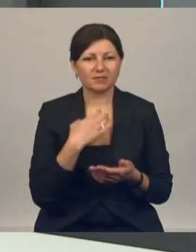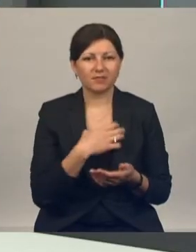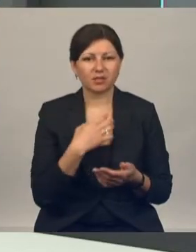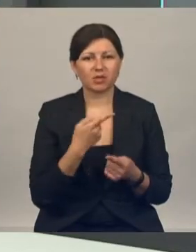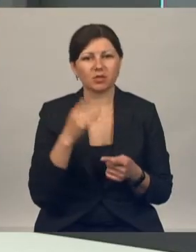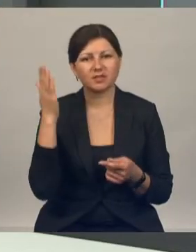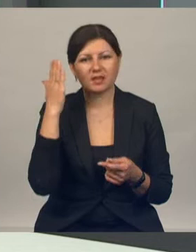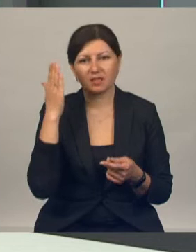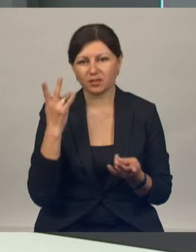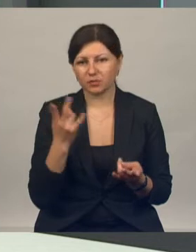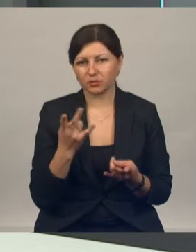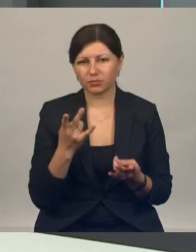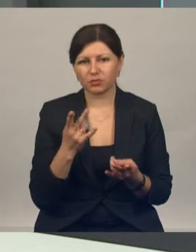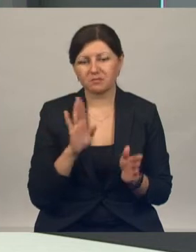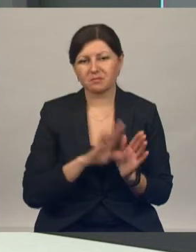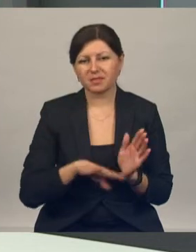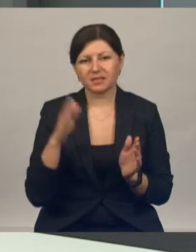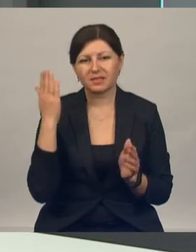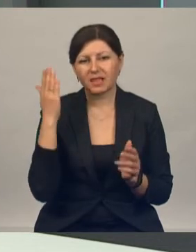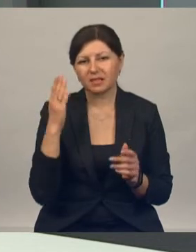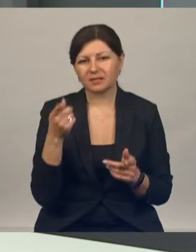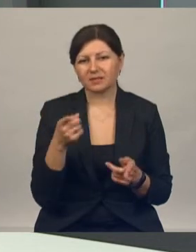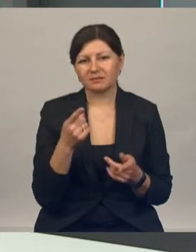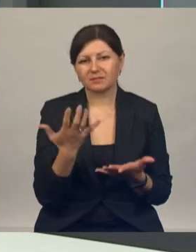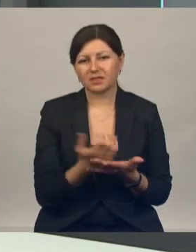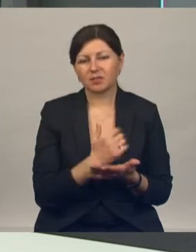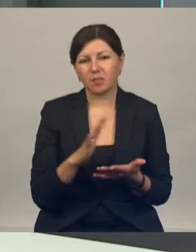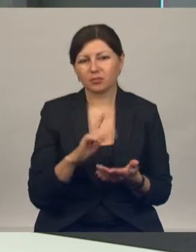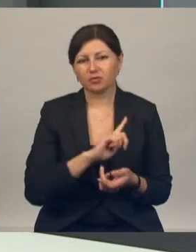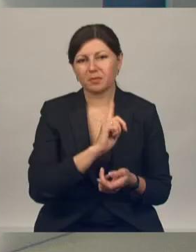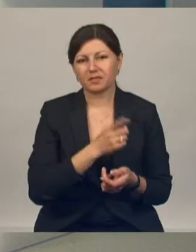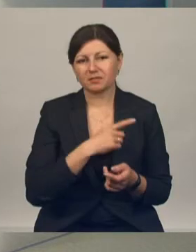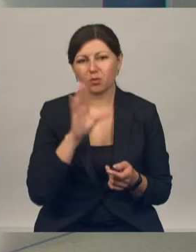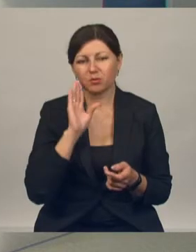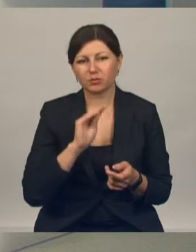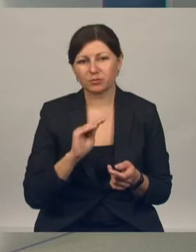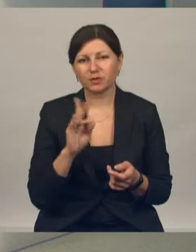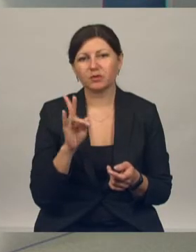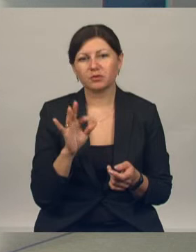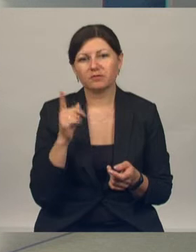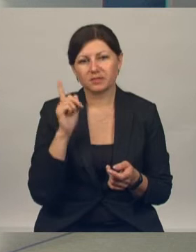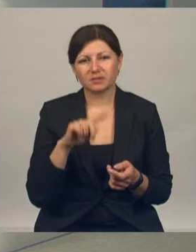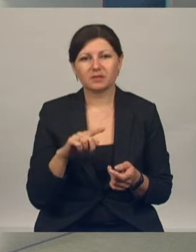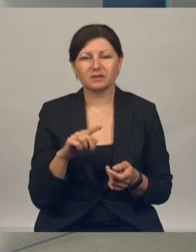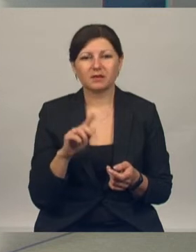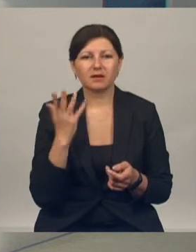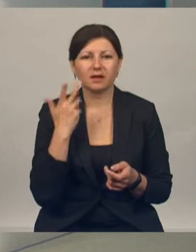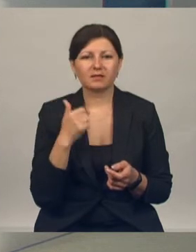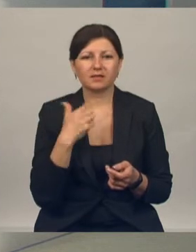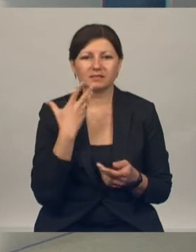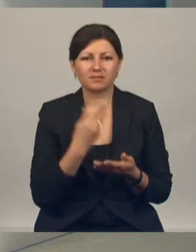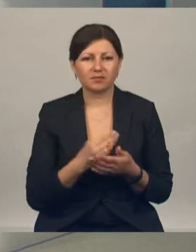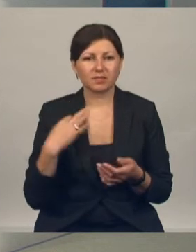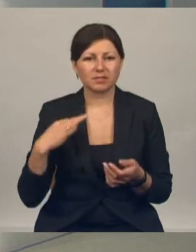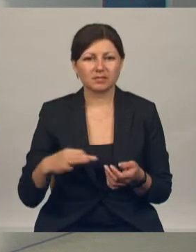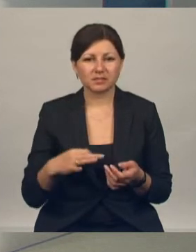талант, да? Без таланта ты не получишь максимального успеха. Но, вы знаете, вот когда вот я своего сына,